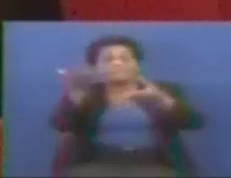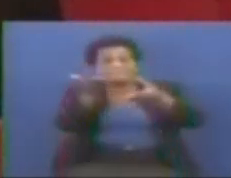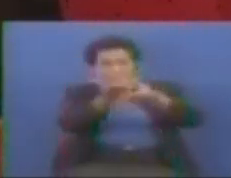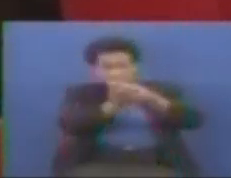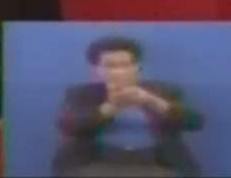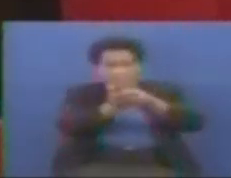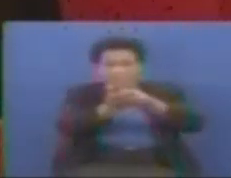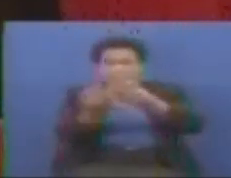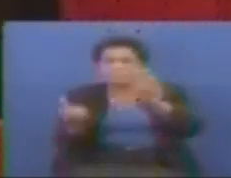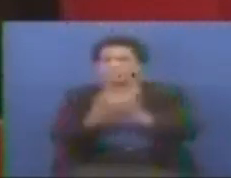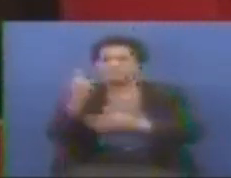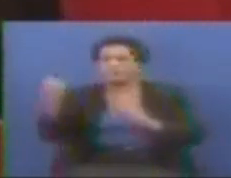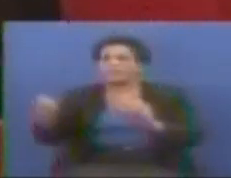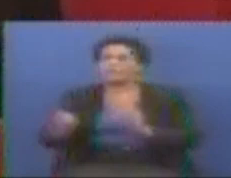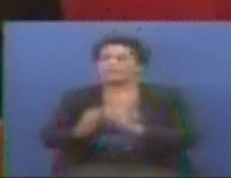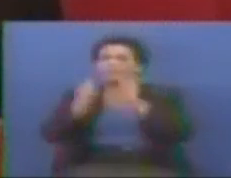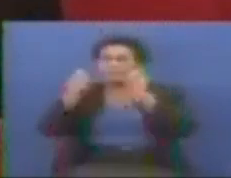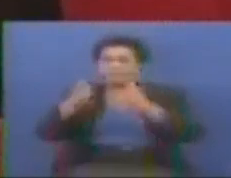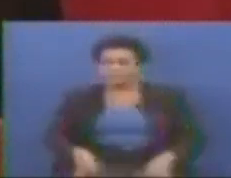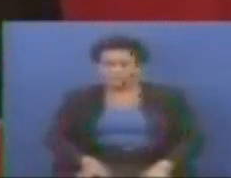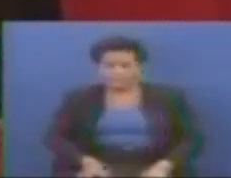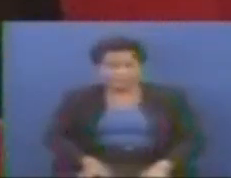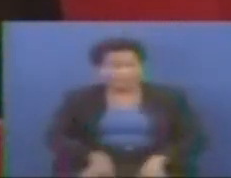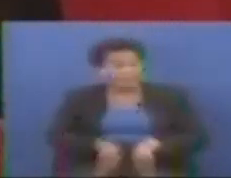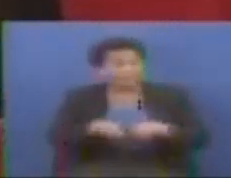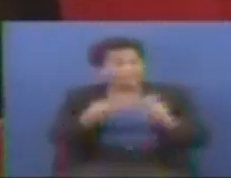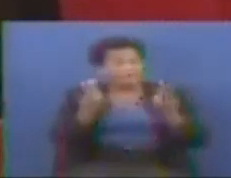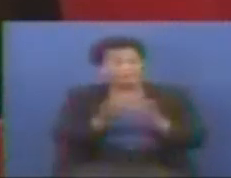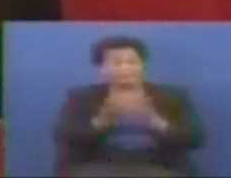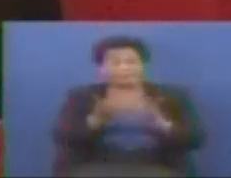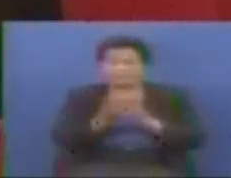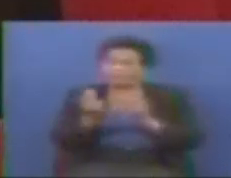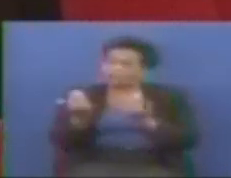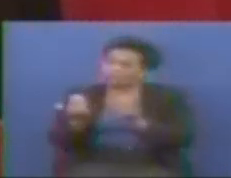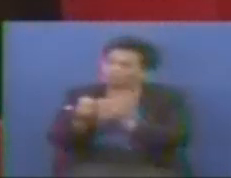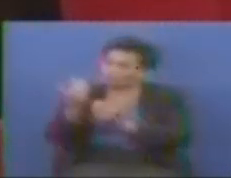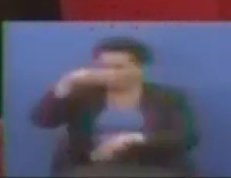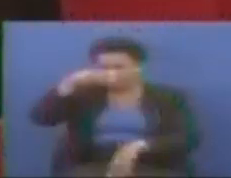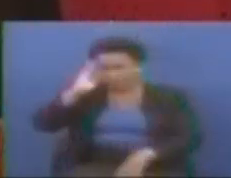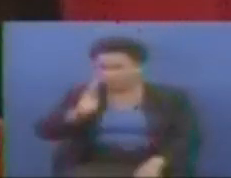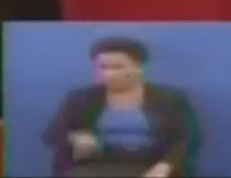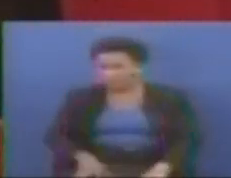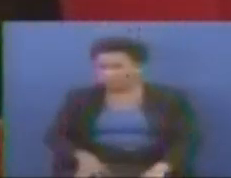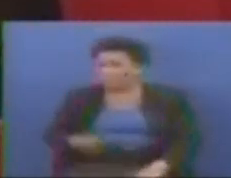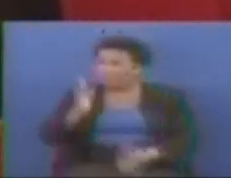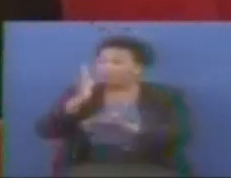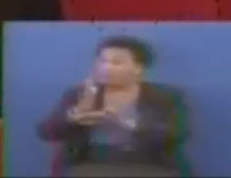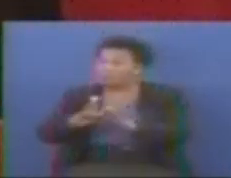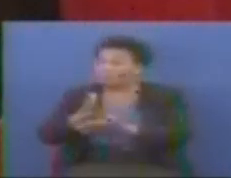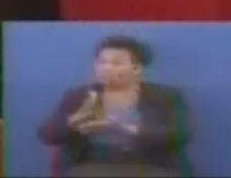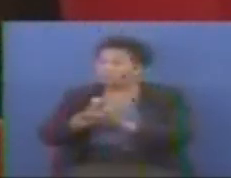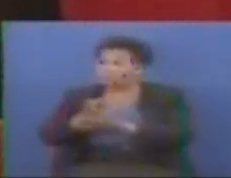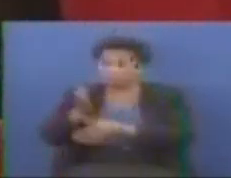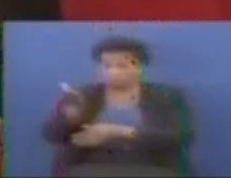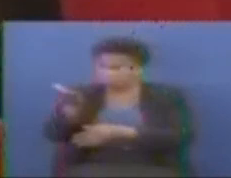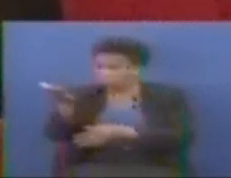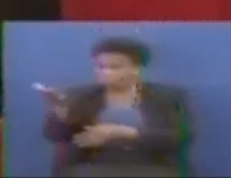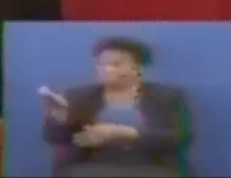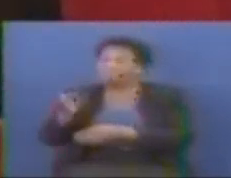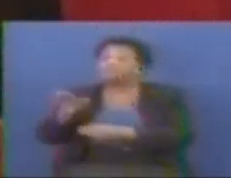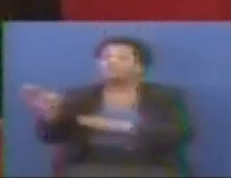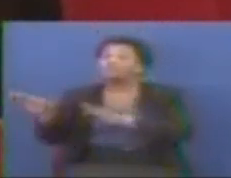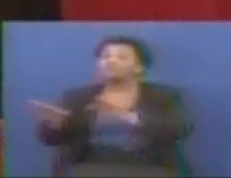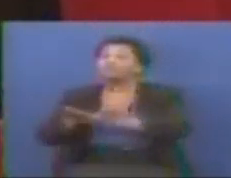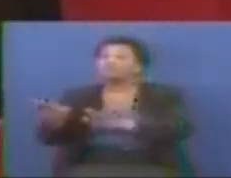zimekuwa zikisababisha vifo na kuacha baadhi ya familia katika mazingira magumu kwa kupoteza wategemezi na pia